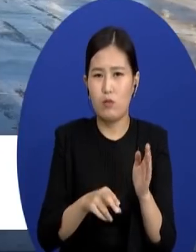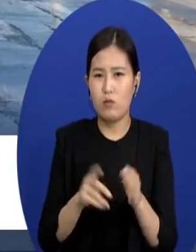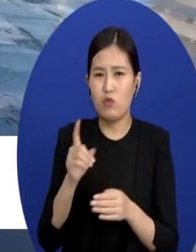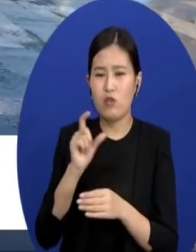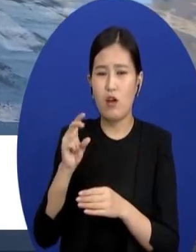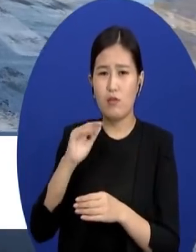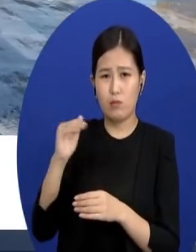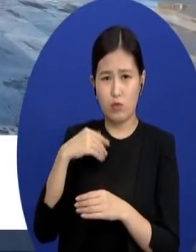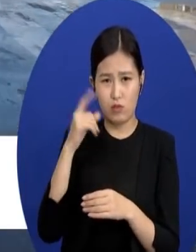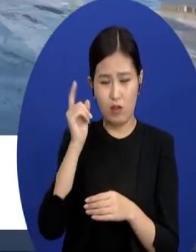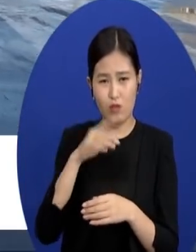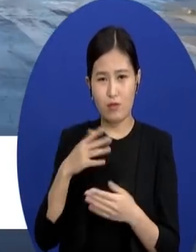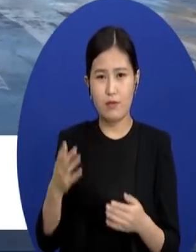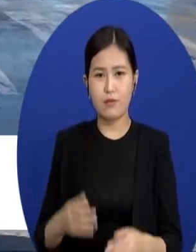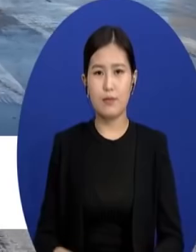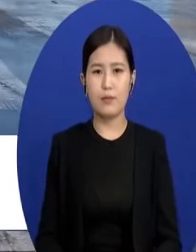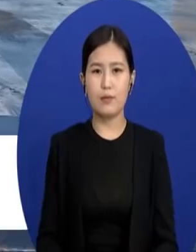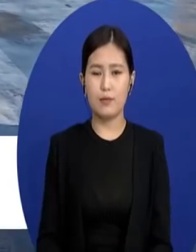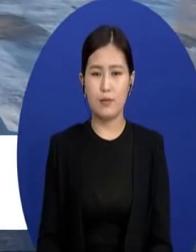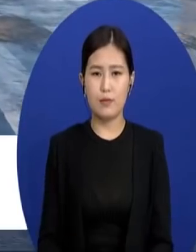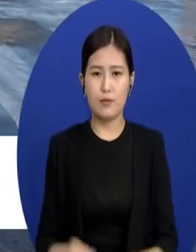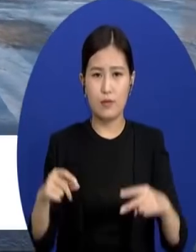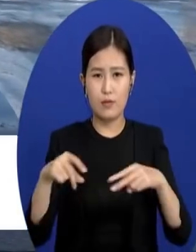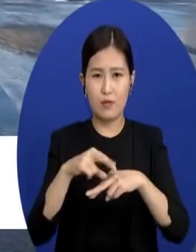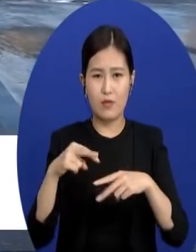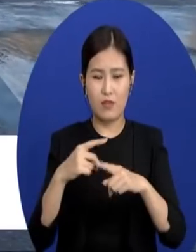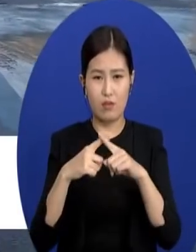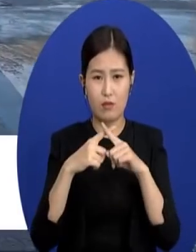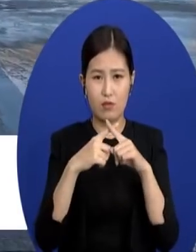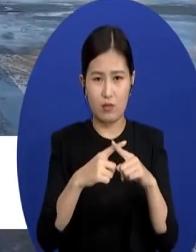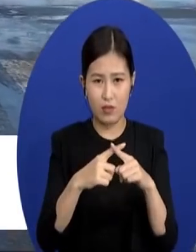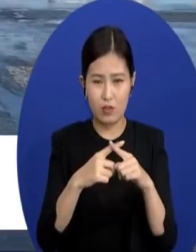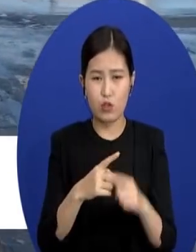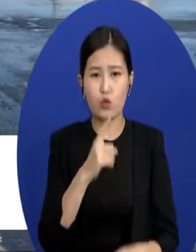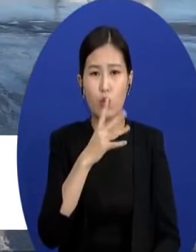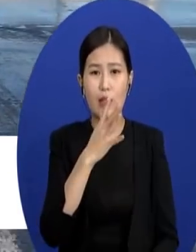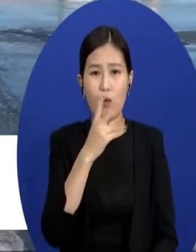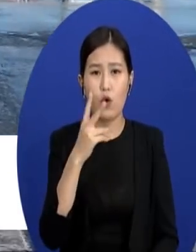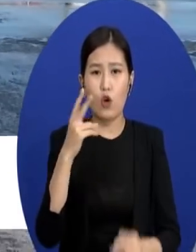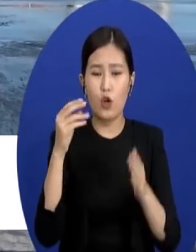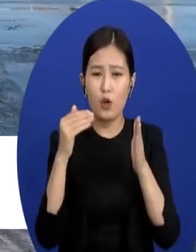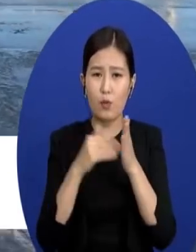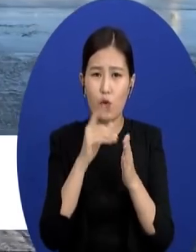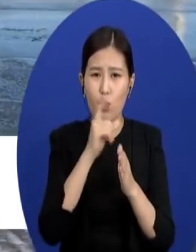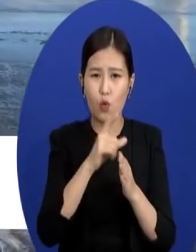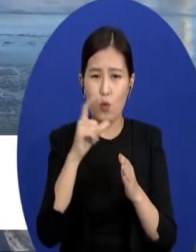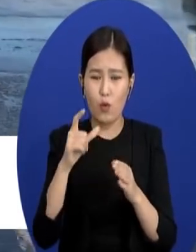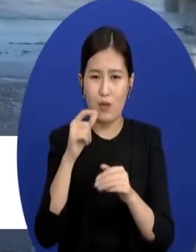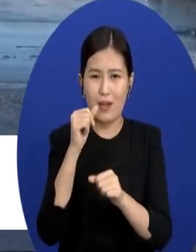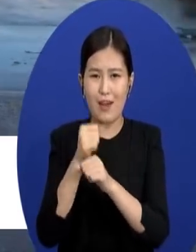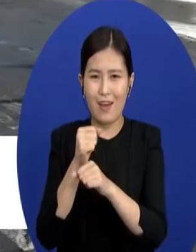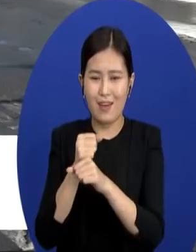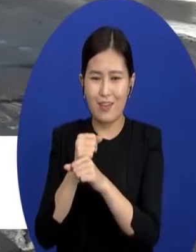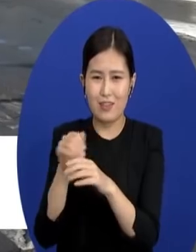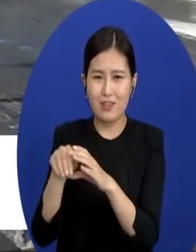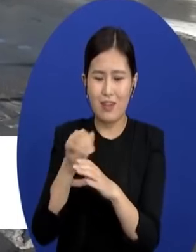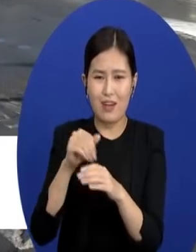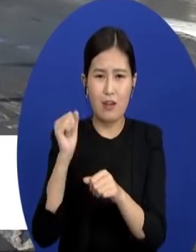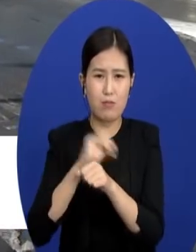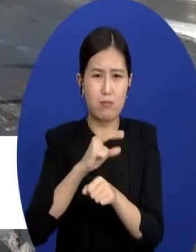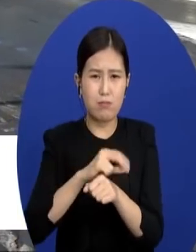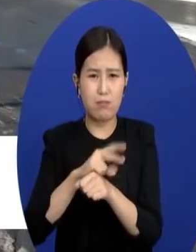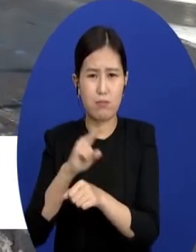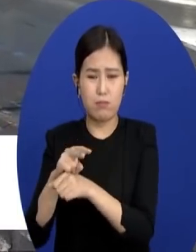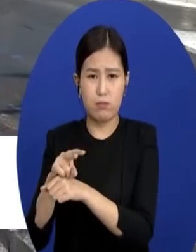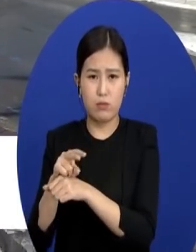дээ. Хөл хорио тогтоосноос хойш манай улсад 152,000 хүн ажлын байргүй болж цомгтолд орсон гэж Монголын үндэсний